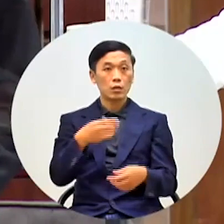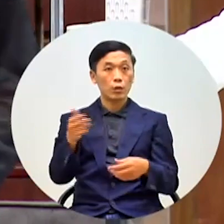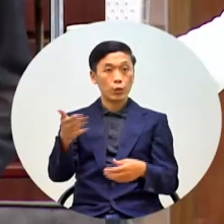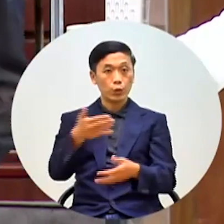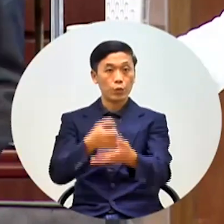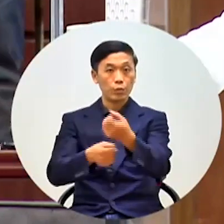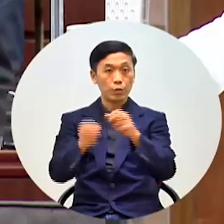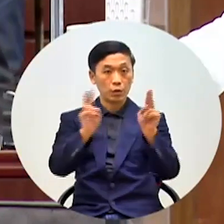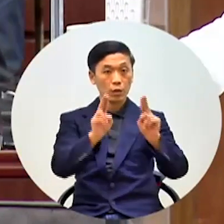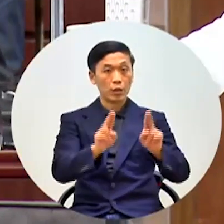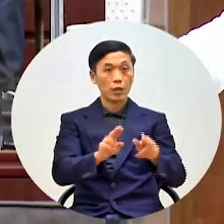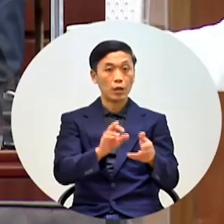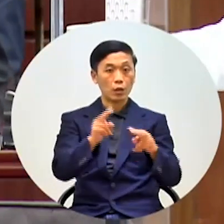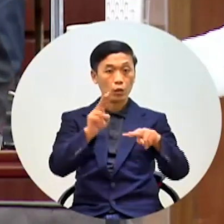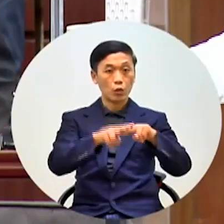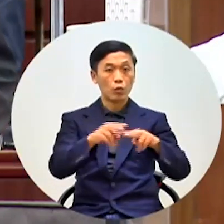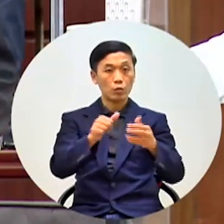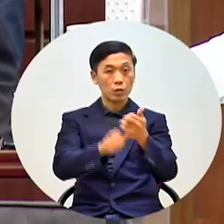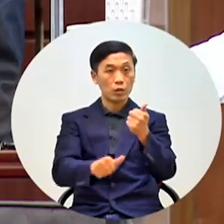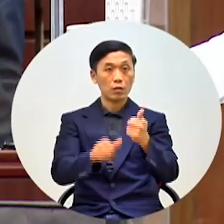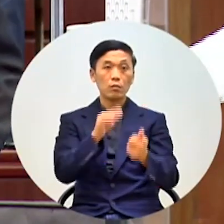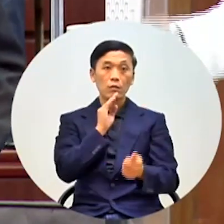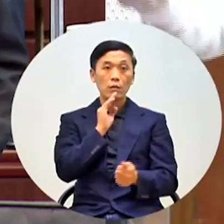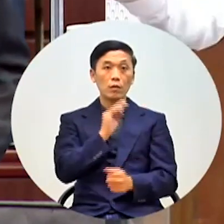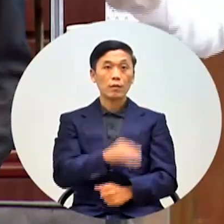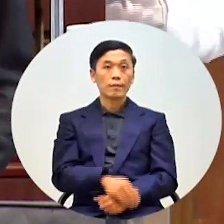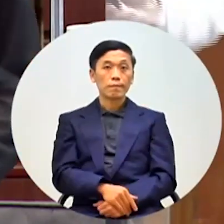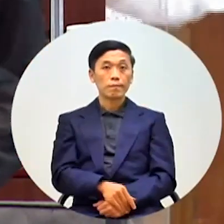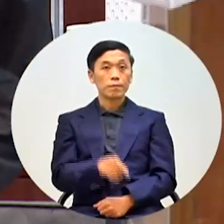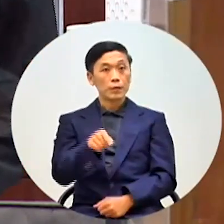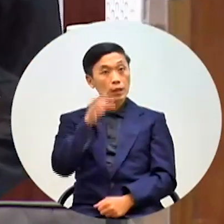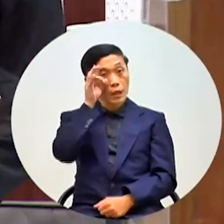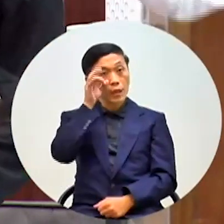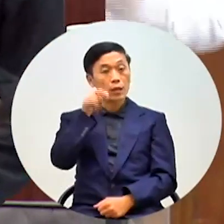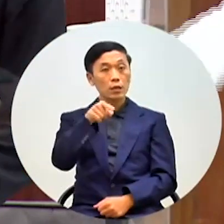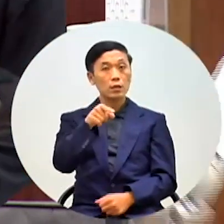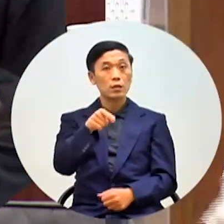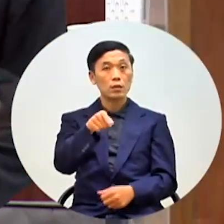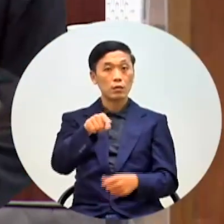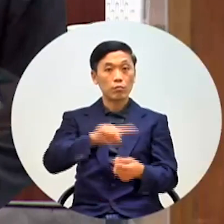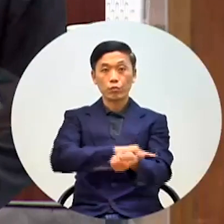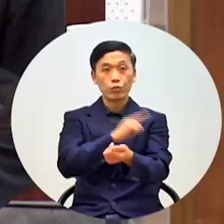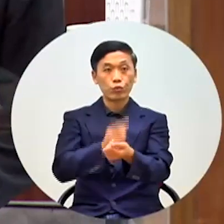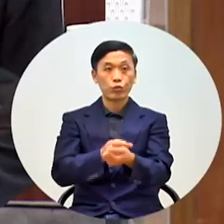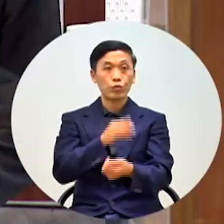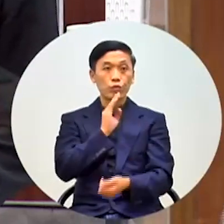电共生啦。 余电共生。 余电共生嘛吼。 对。 啊，你来看，规个全部拢是啊。